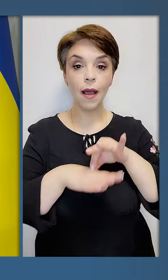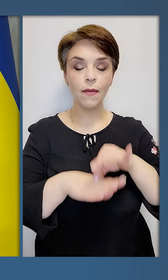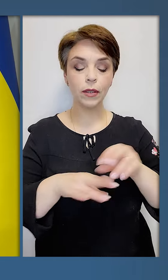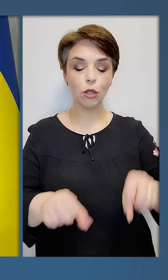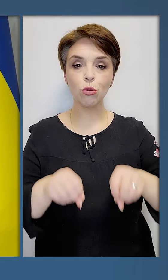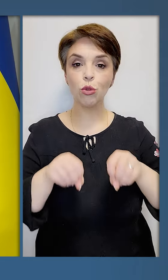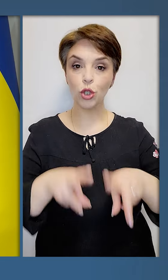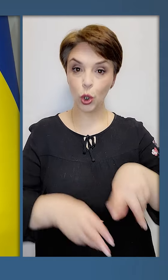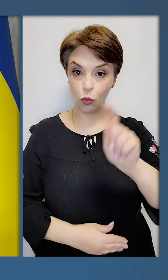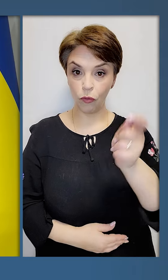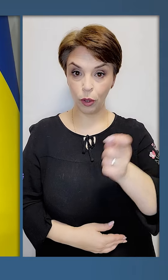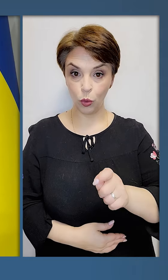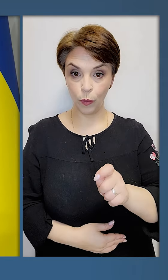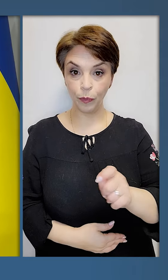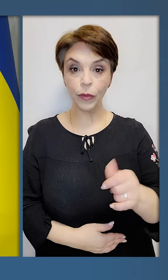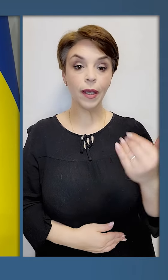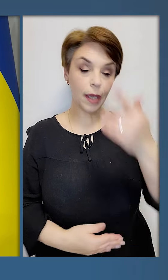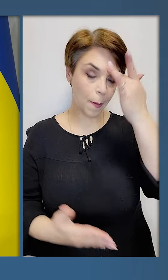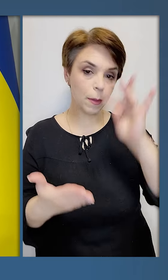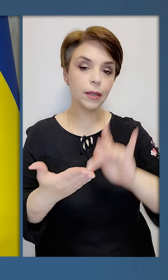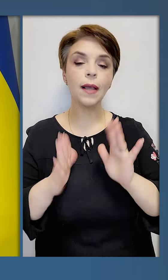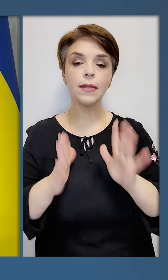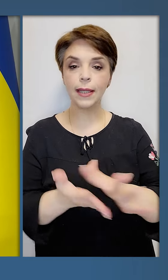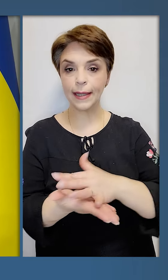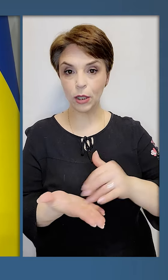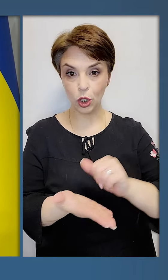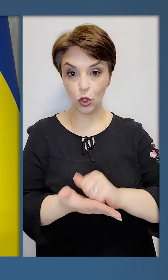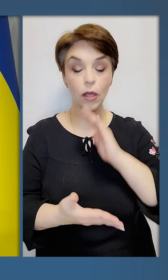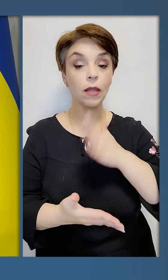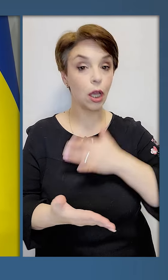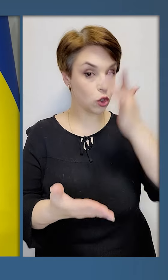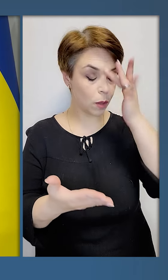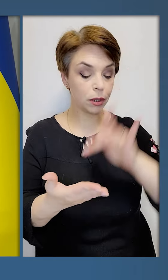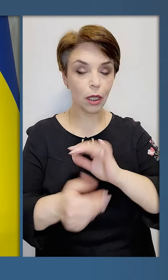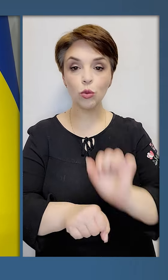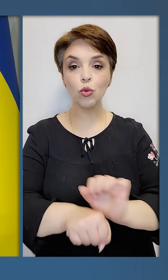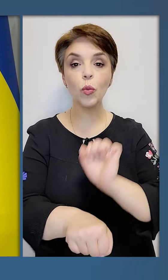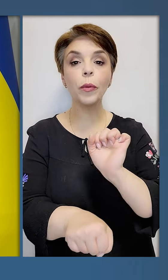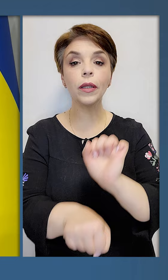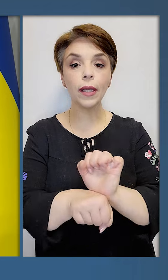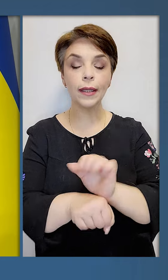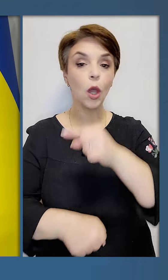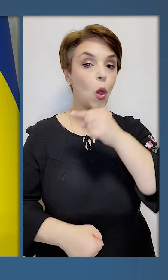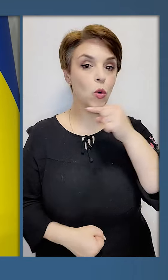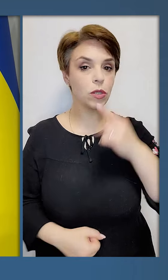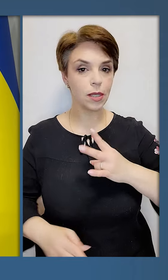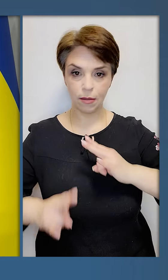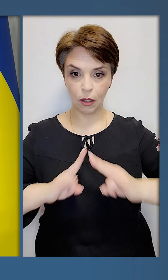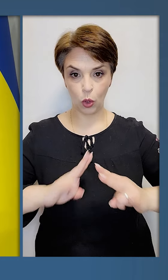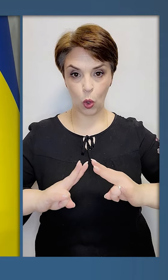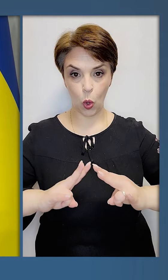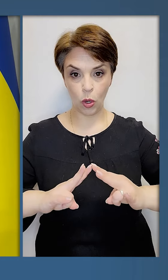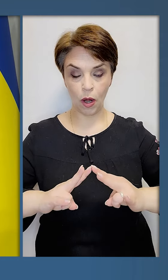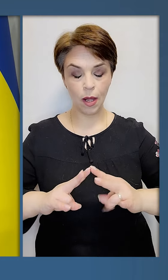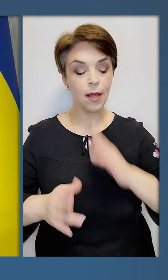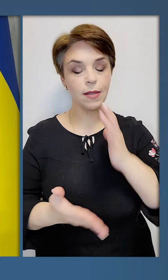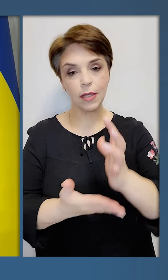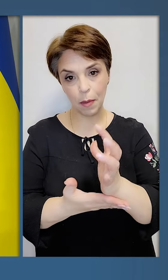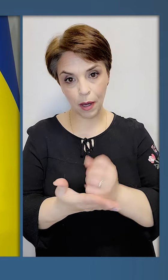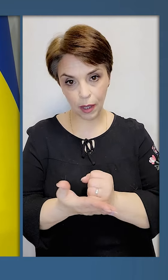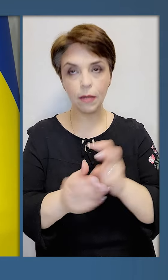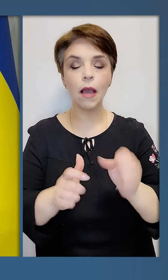веде злочинну війну. Її мета тільки знищення. Наша мета – зупинити російський терор,